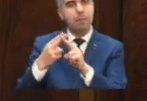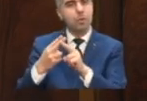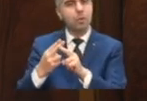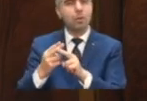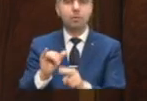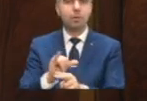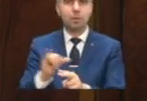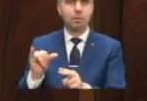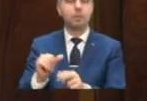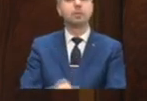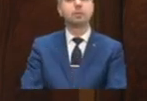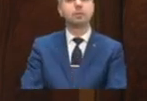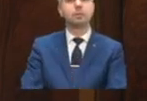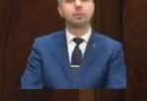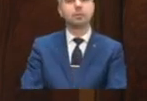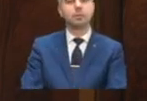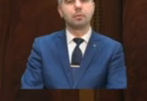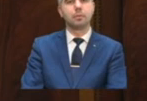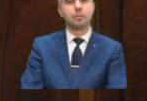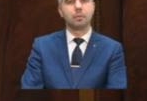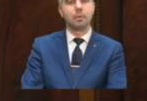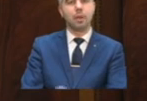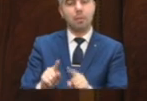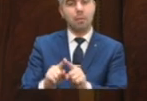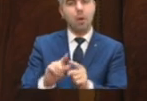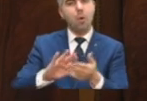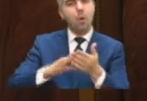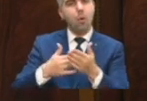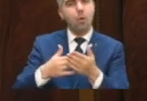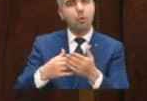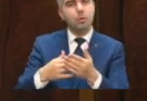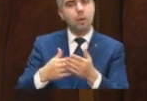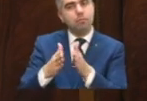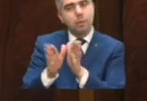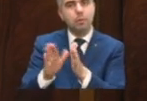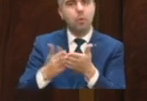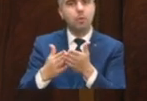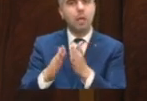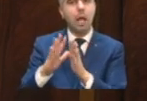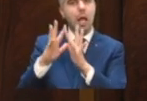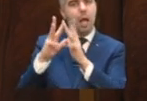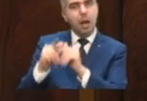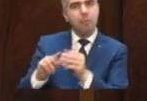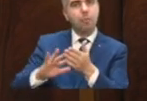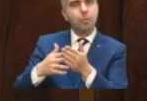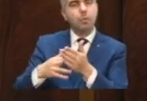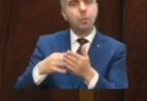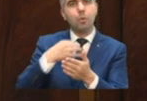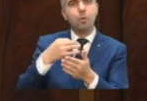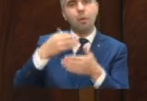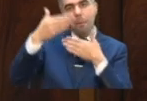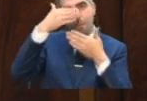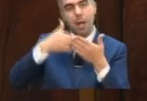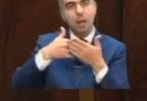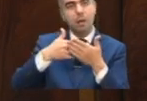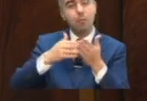مع بيسا حلوا لنا الدفاتر ديالهم وعطاونا الارقام، هما اللي عطاونا وراونا انه المغرب